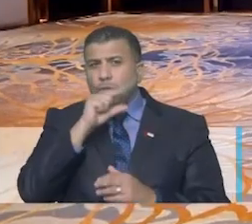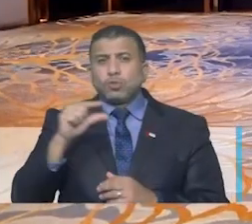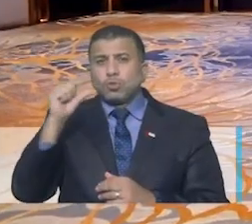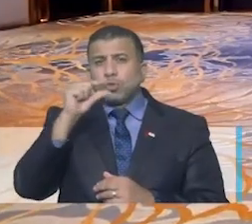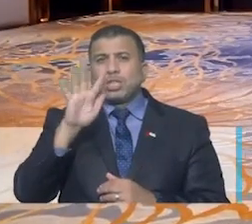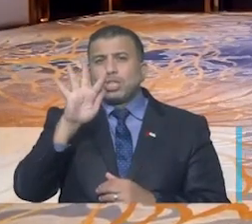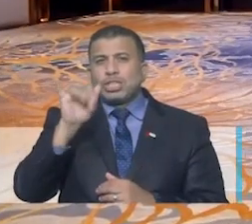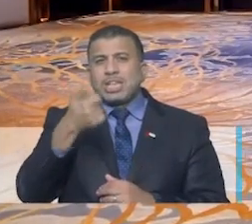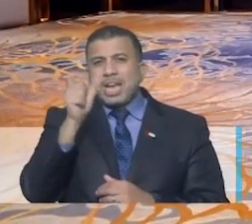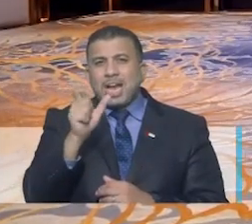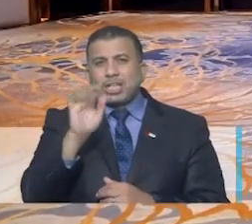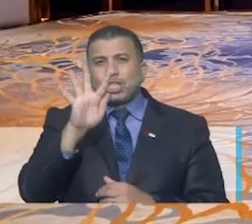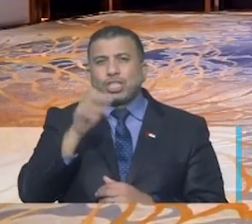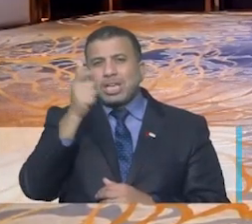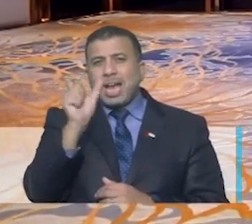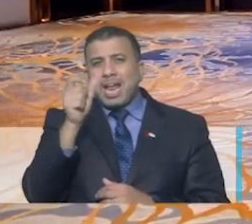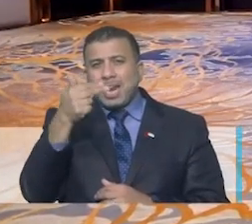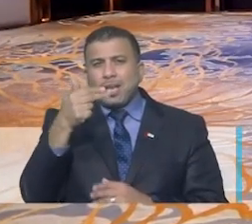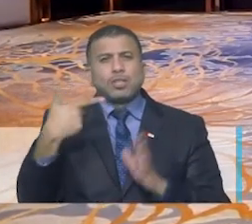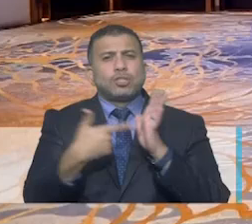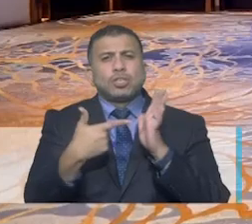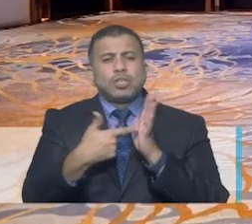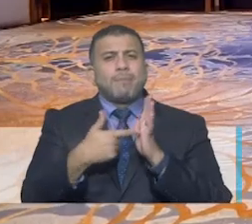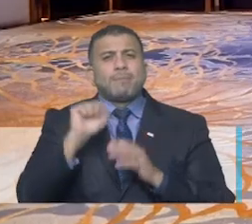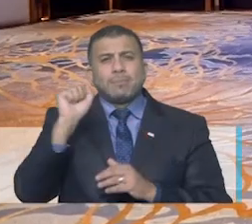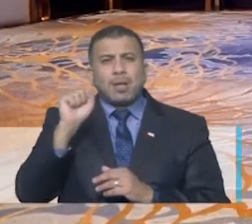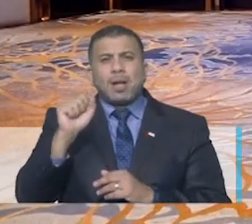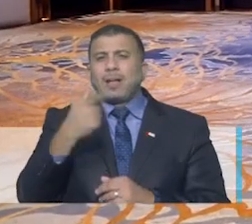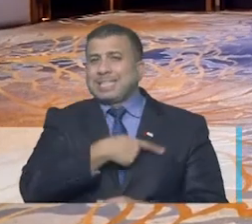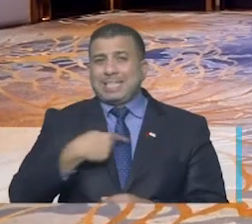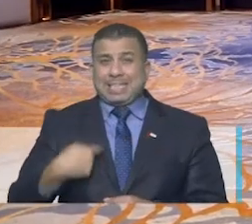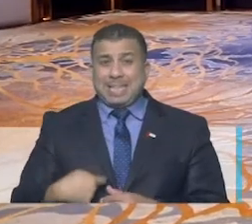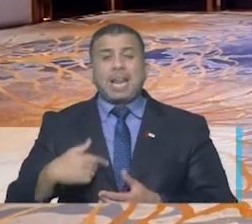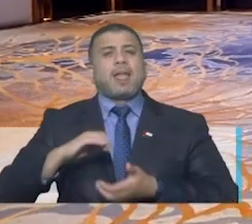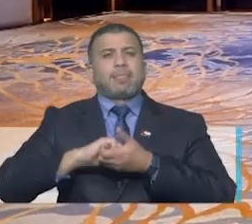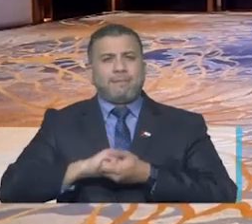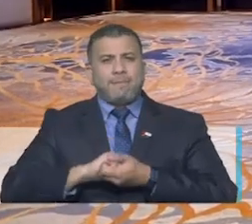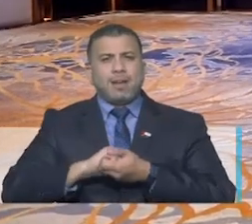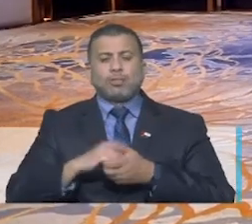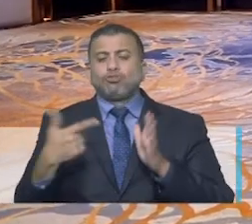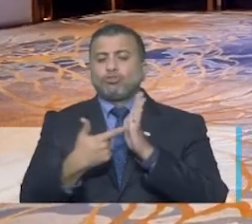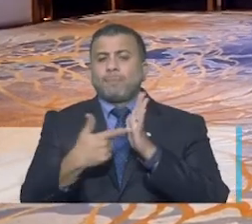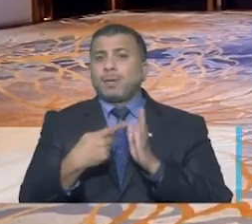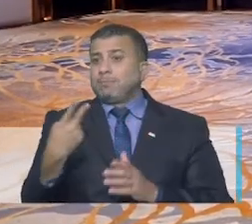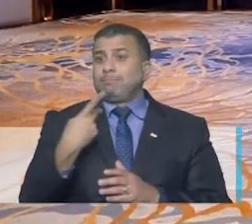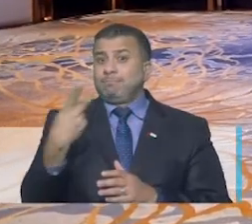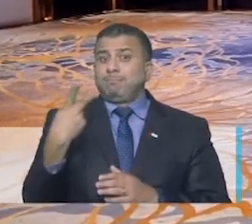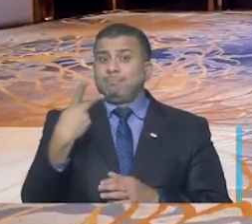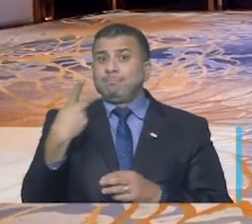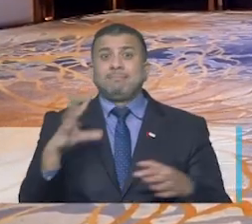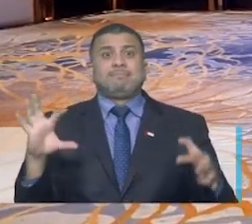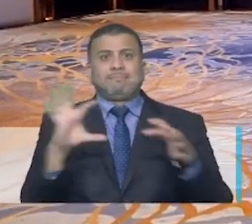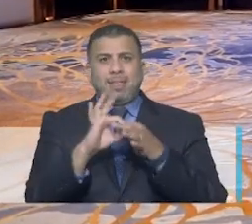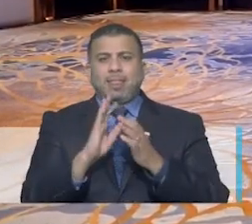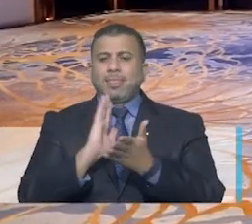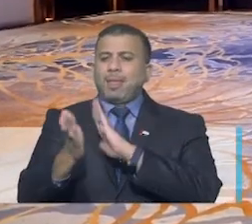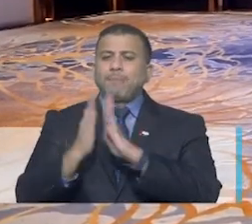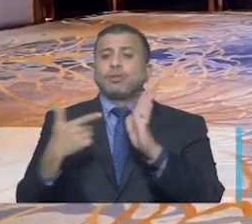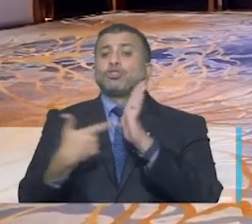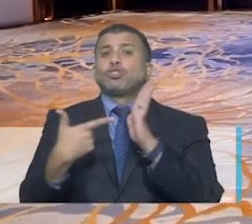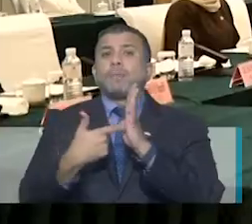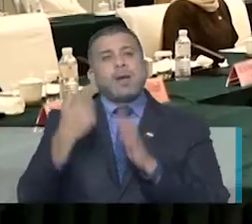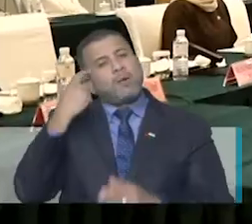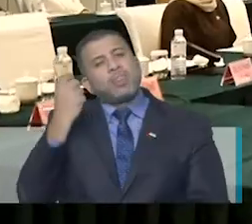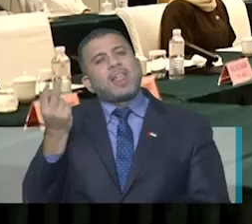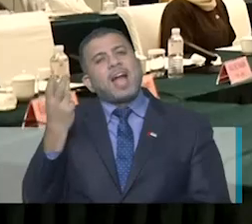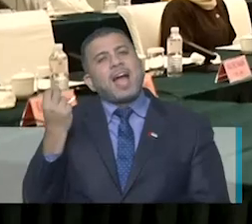شيان شانج رئيس جامعه شاندونج نورمال اتفاقيه بين الجامعتين بهدف تطوير التبادل الاكاديمي